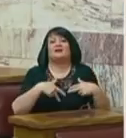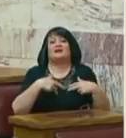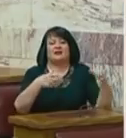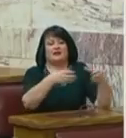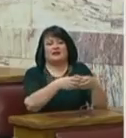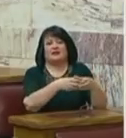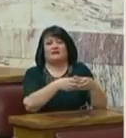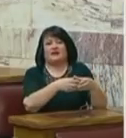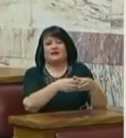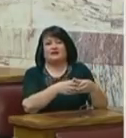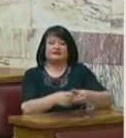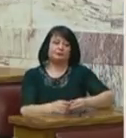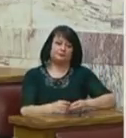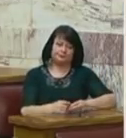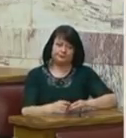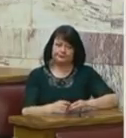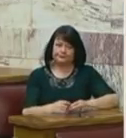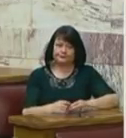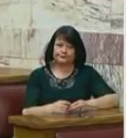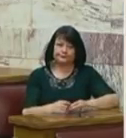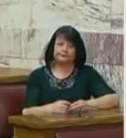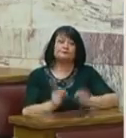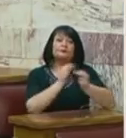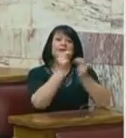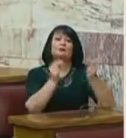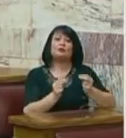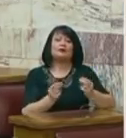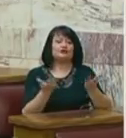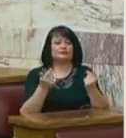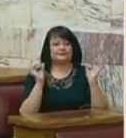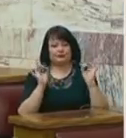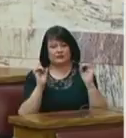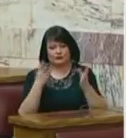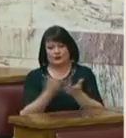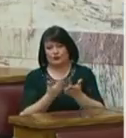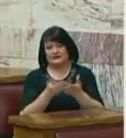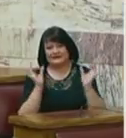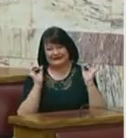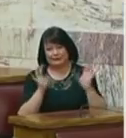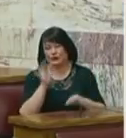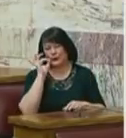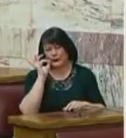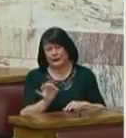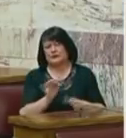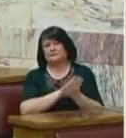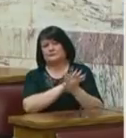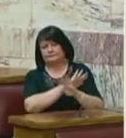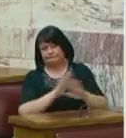και λοιπόν συγγενών. Άρα δεν υπάρχει απολύτως τίποτα. Το απόλυτο μηδέν.